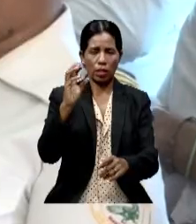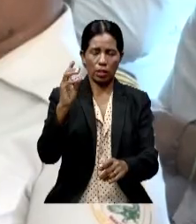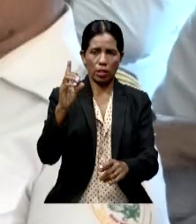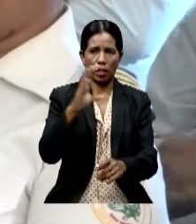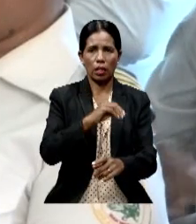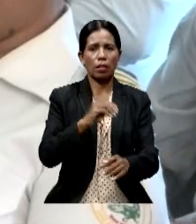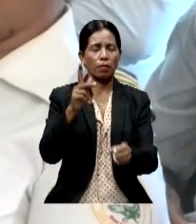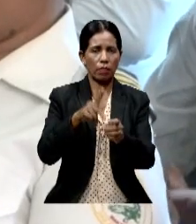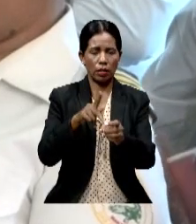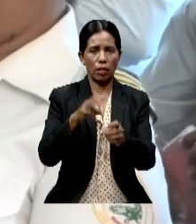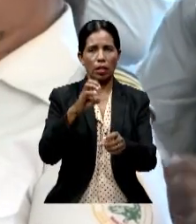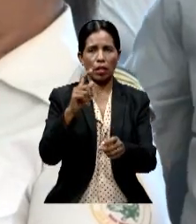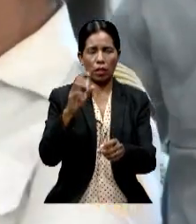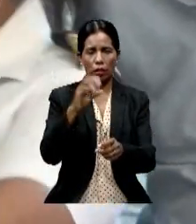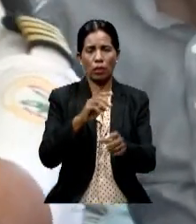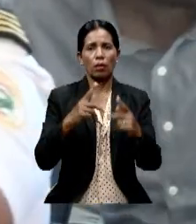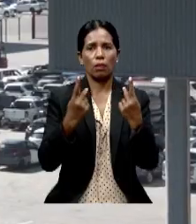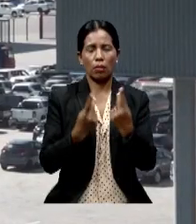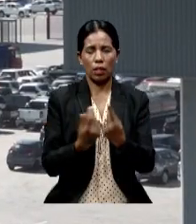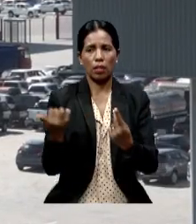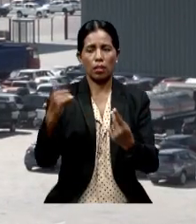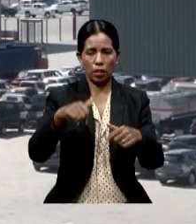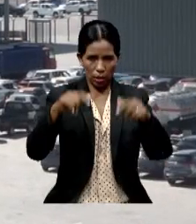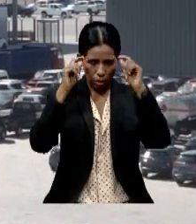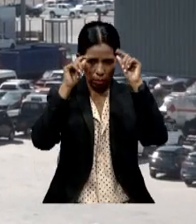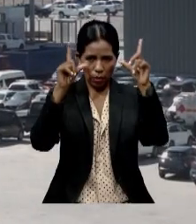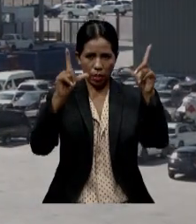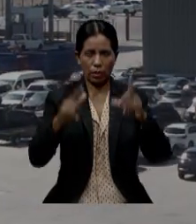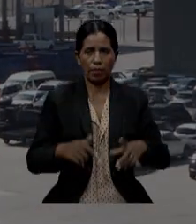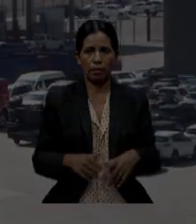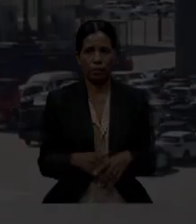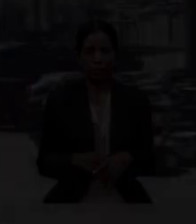Pertamina, eto no empresário Sira iha Timor Leste. Equipa cobertura Yemen.